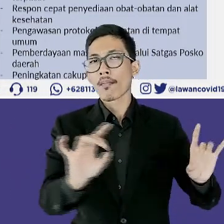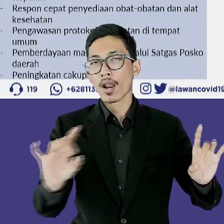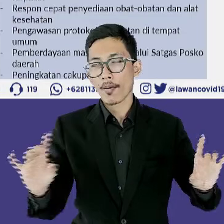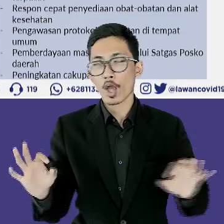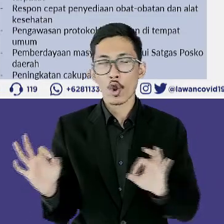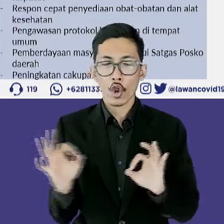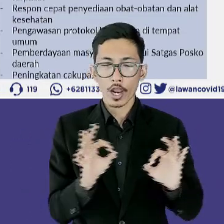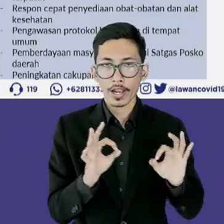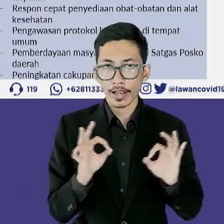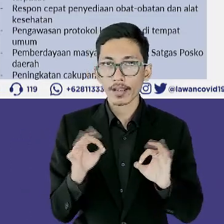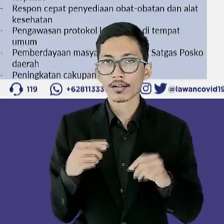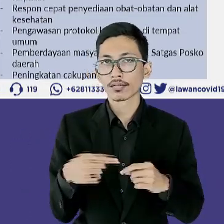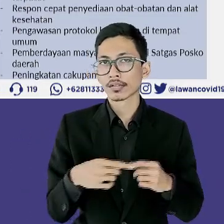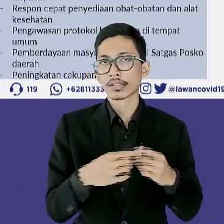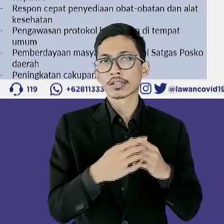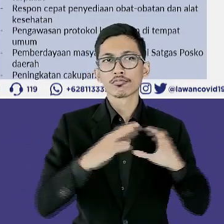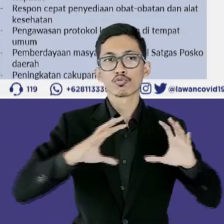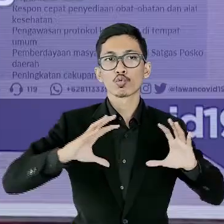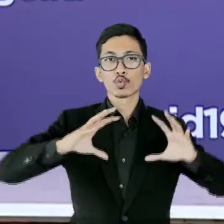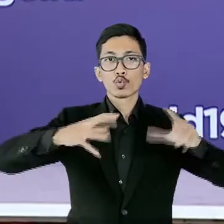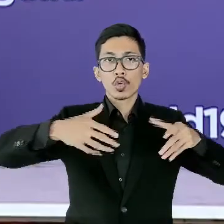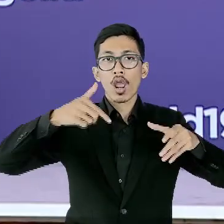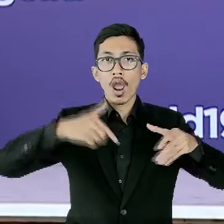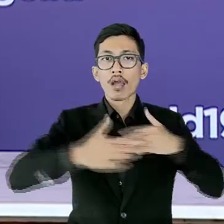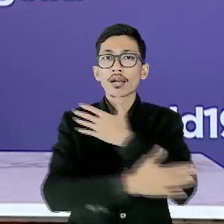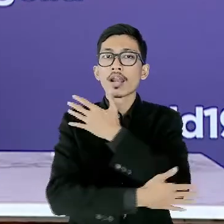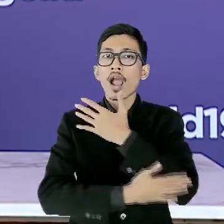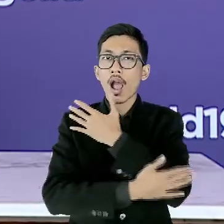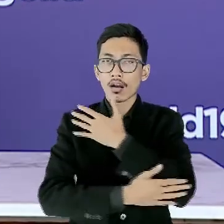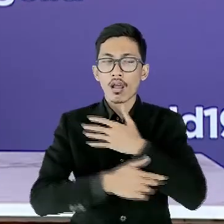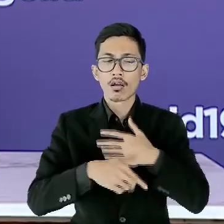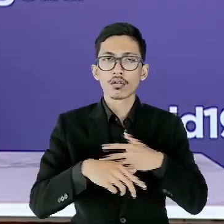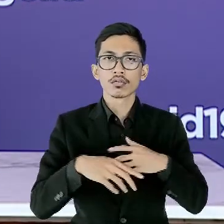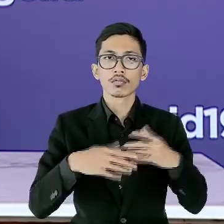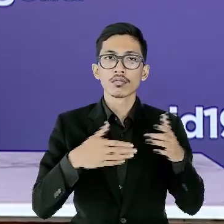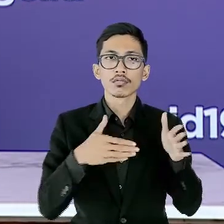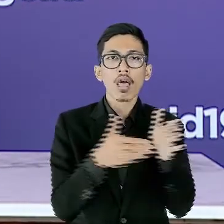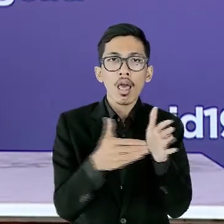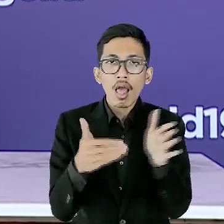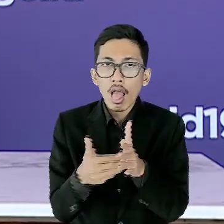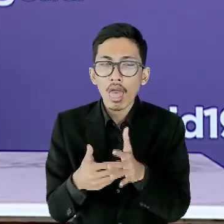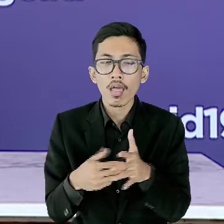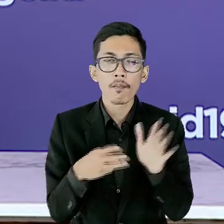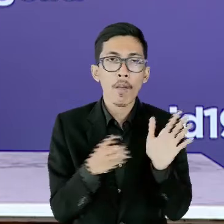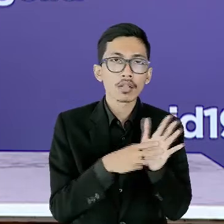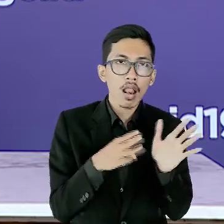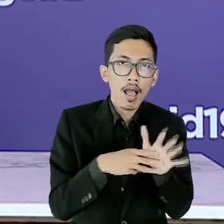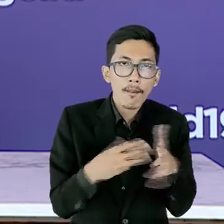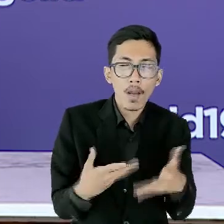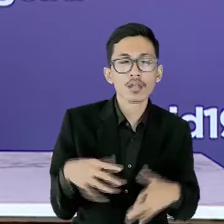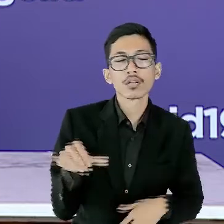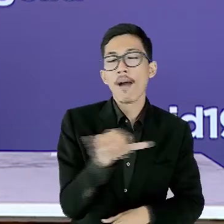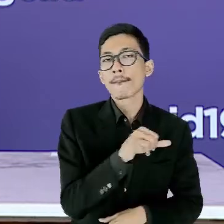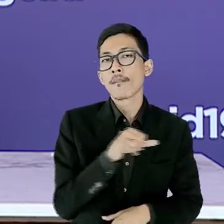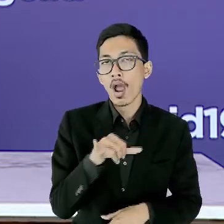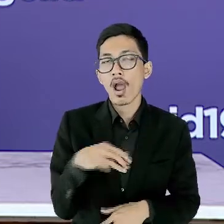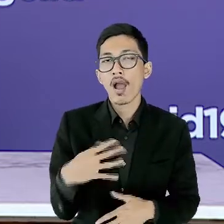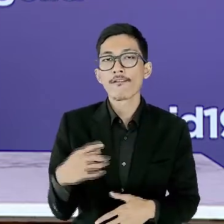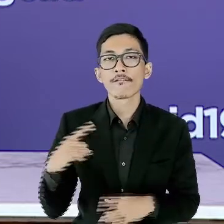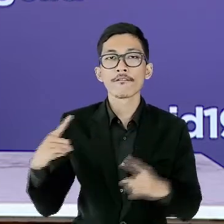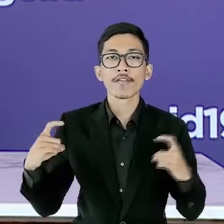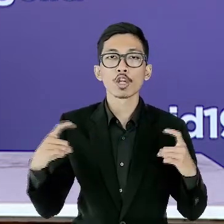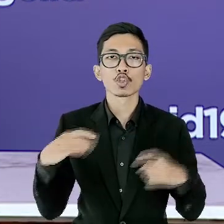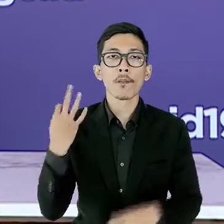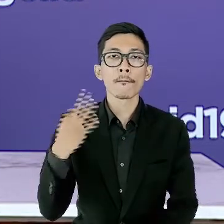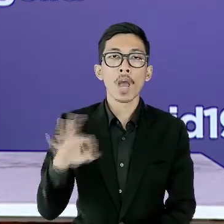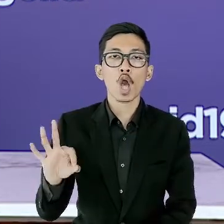besar, seluruh negara mengalami tantangan yang cukup serupa, yaitu kemunculan varian Delta yang diperparah